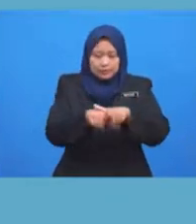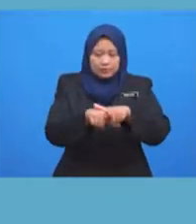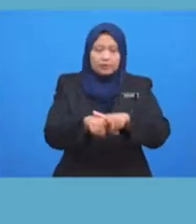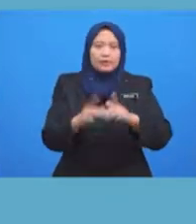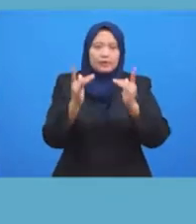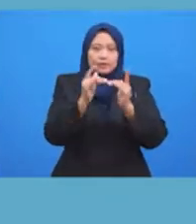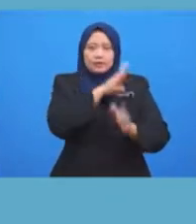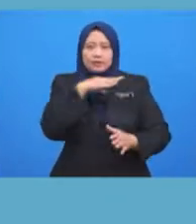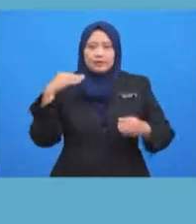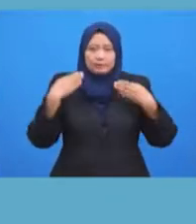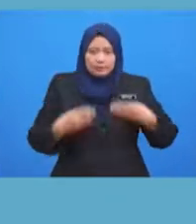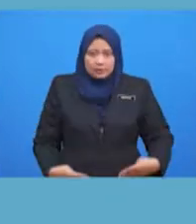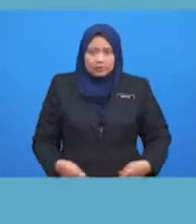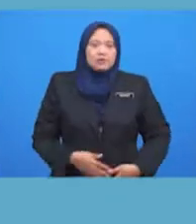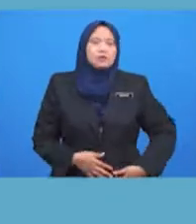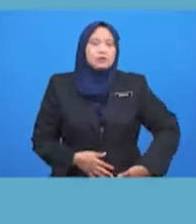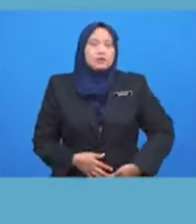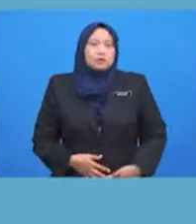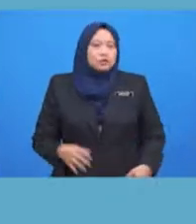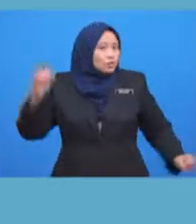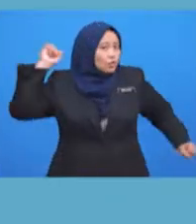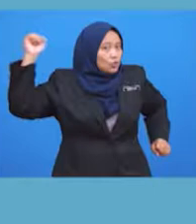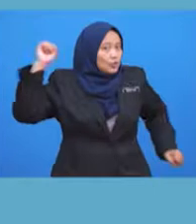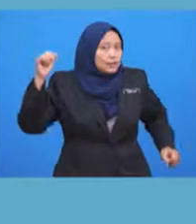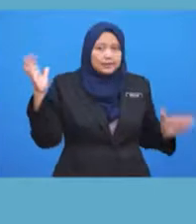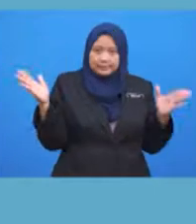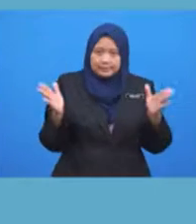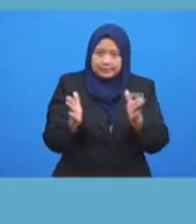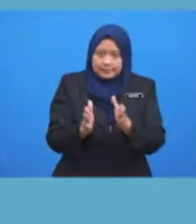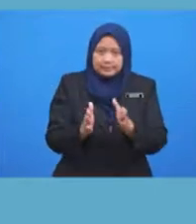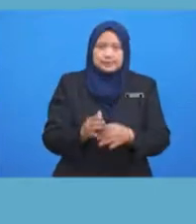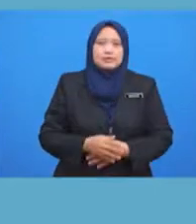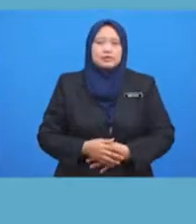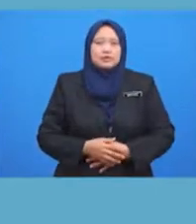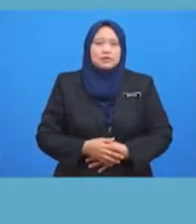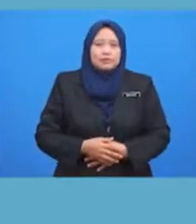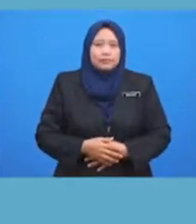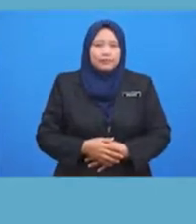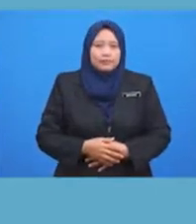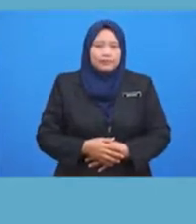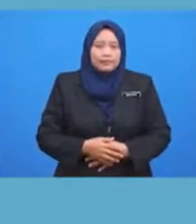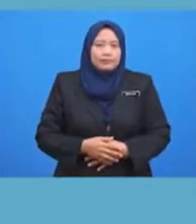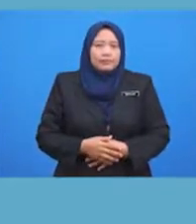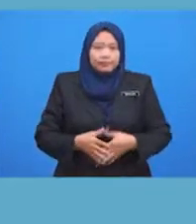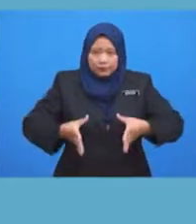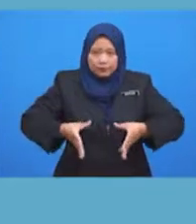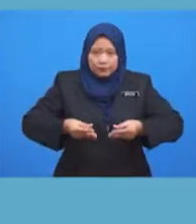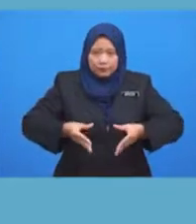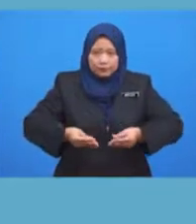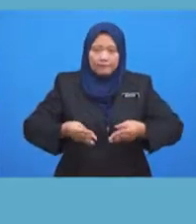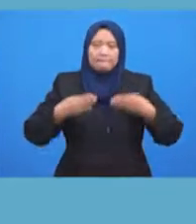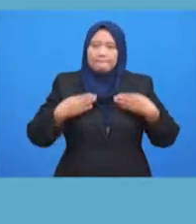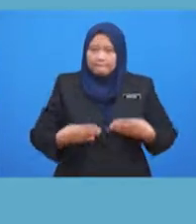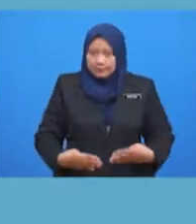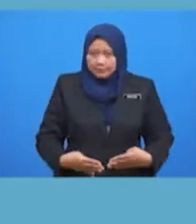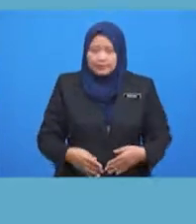badan. Tuala kecil yang digunakan untuk kegunaan pelanggan dan juru estetik. span badan